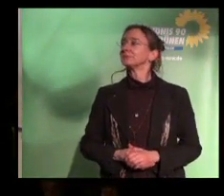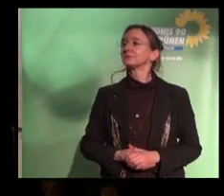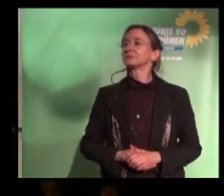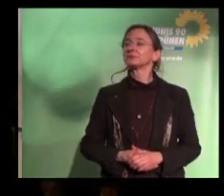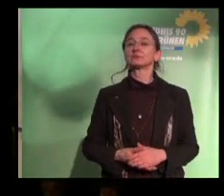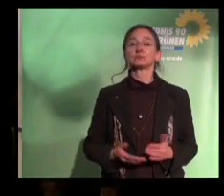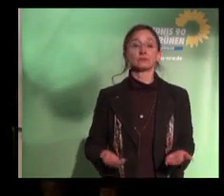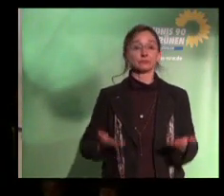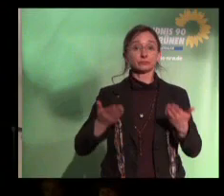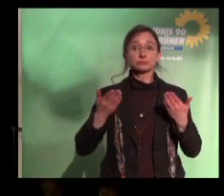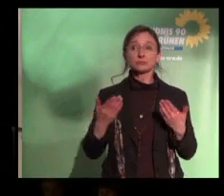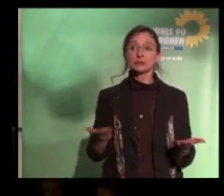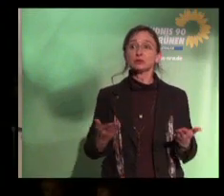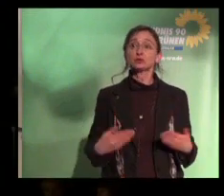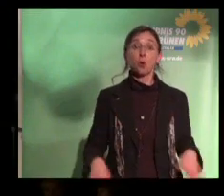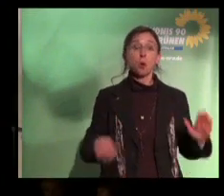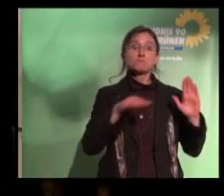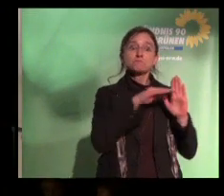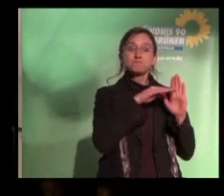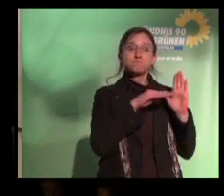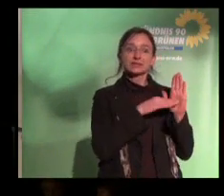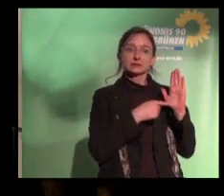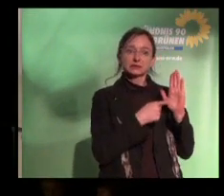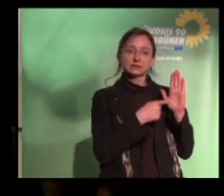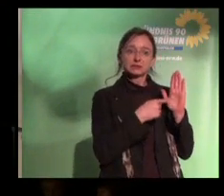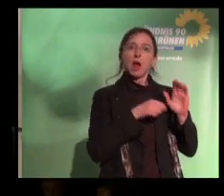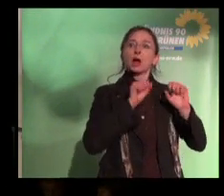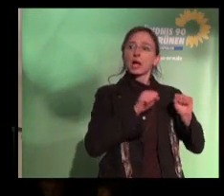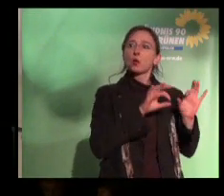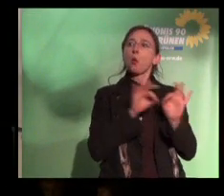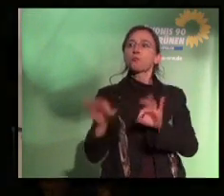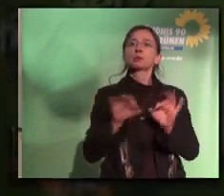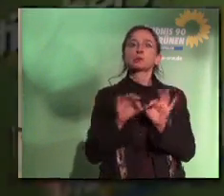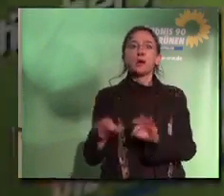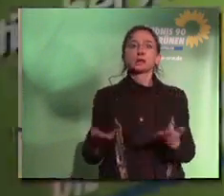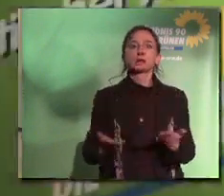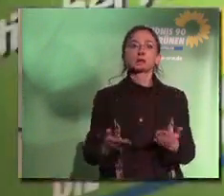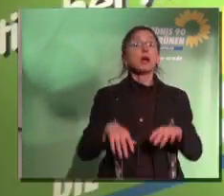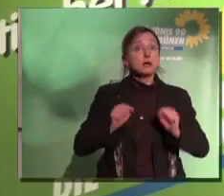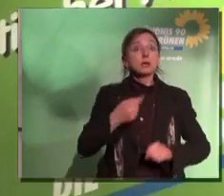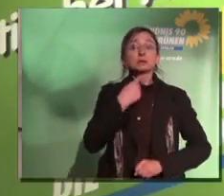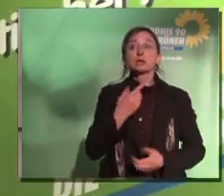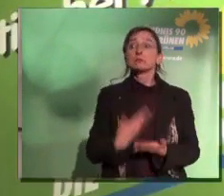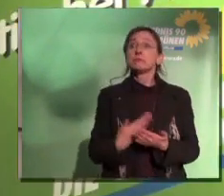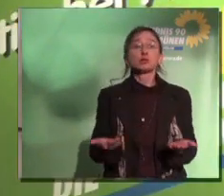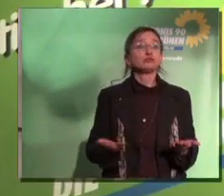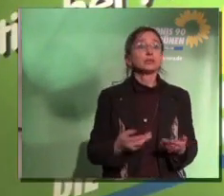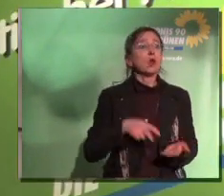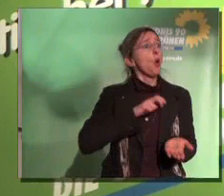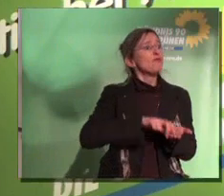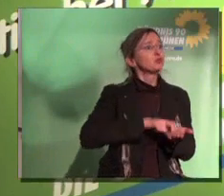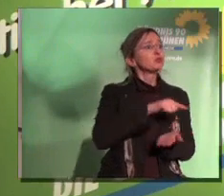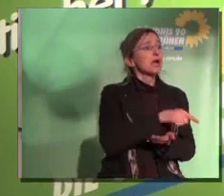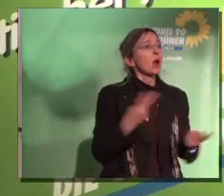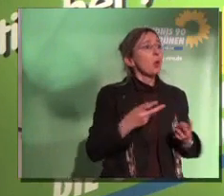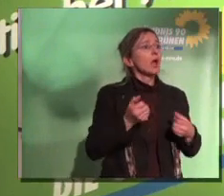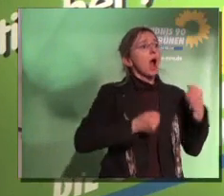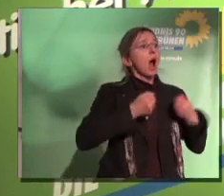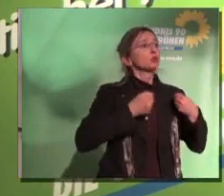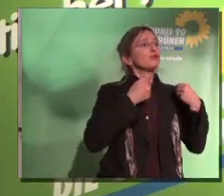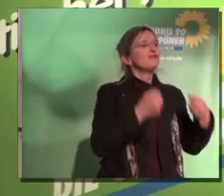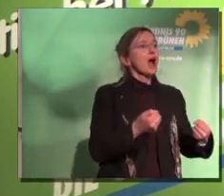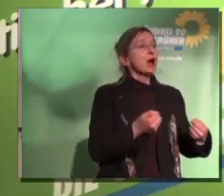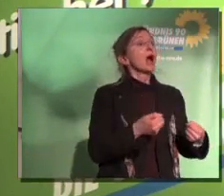Denn dieses Prinzip, das wäre ja übertragbar auf was anderes. Wir müssten dann ja sagen, den Fußgängern und Autofahrern bezahlen wir Geld, dass sie nicht die Bahn